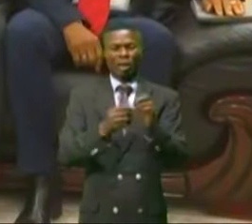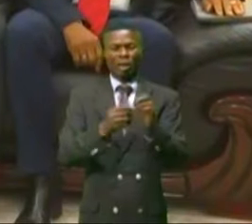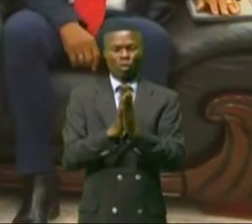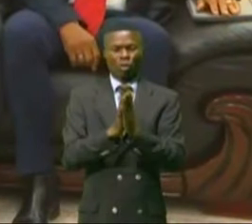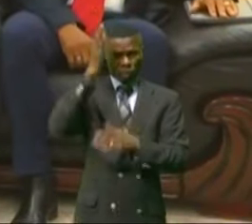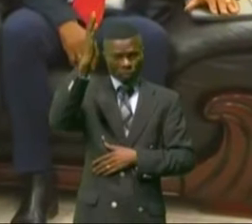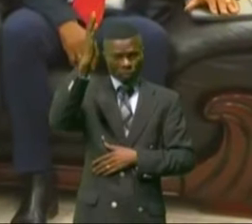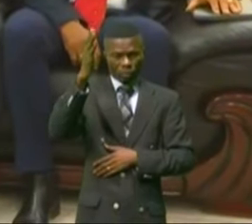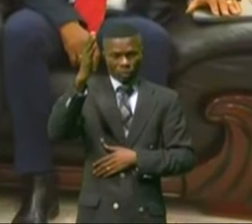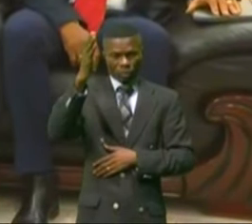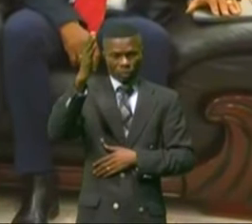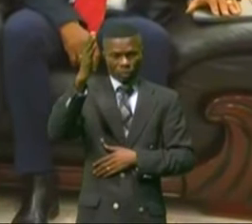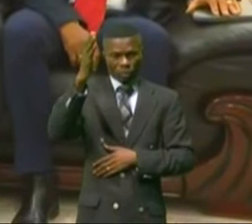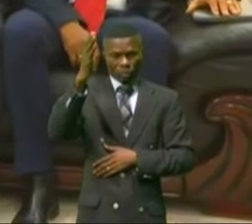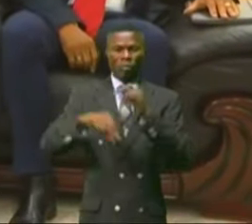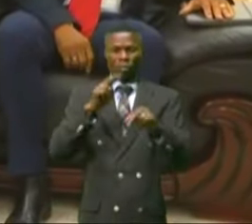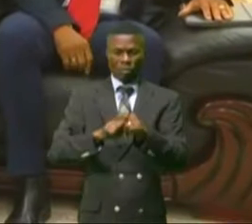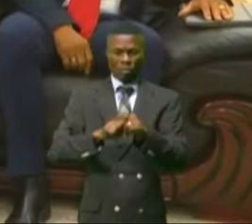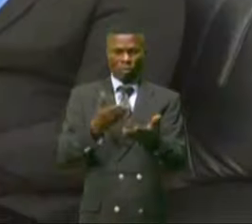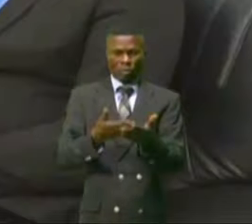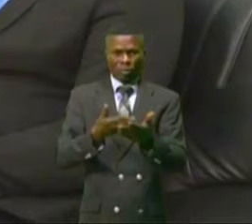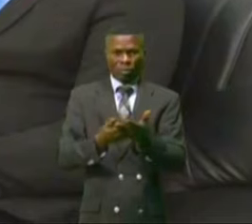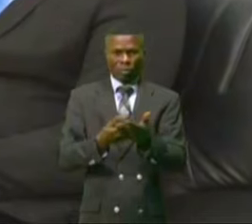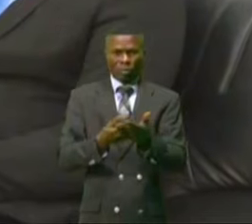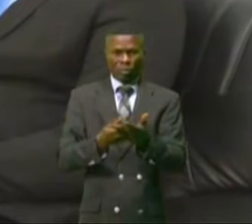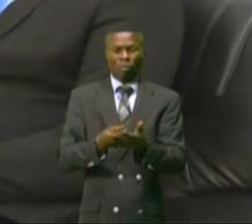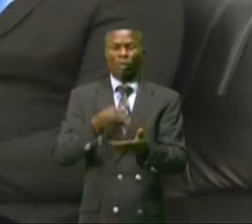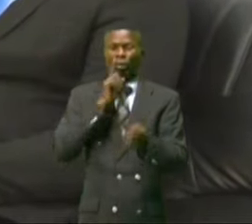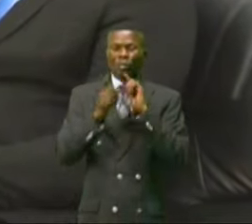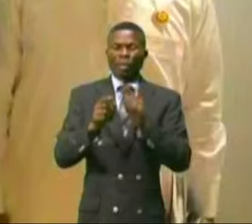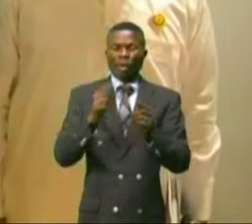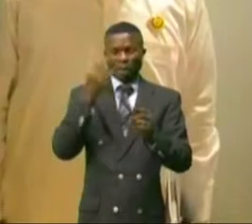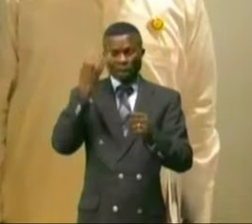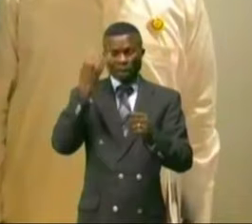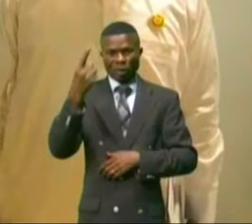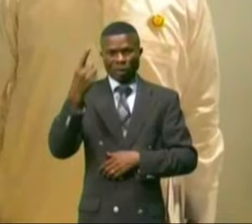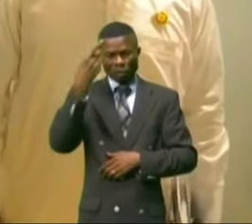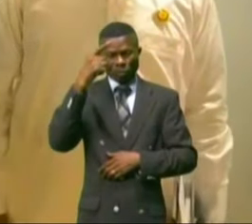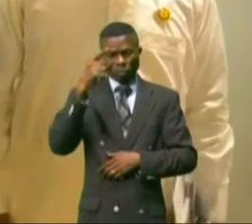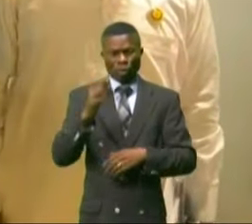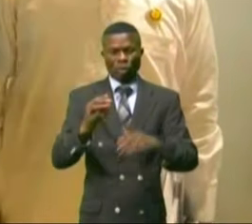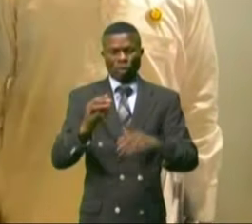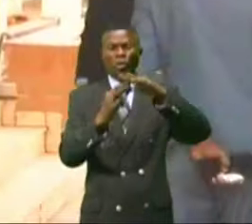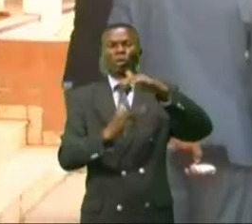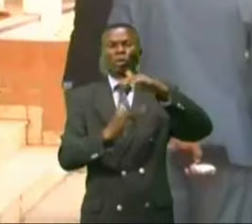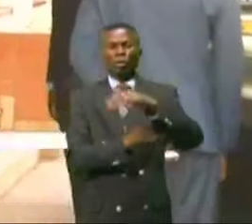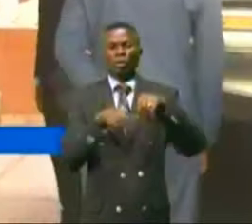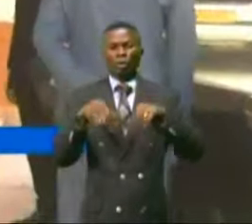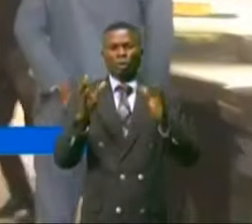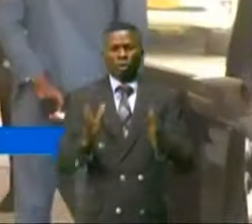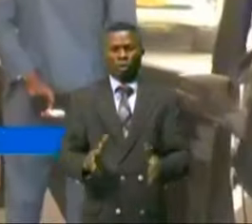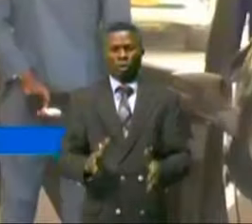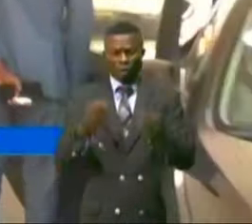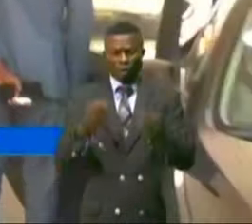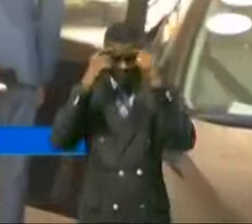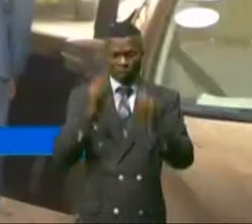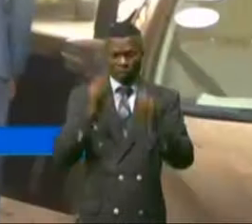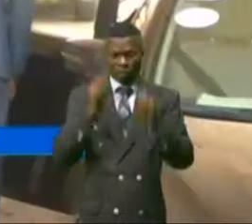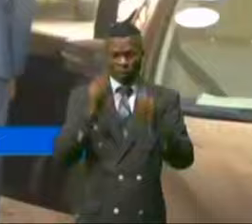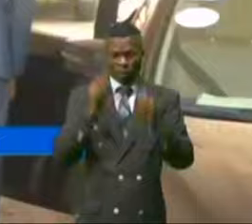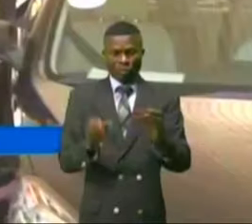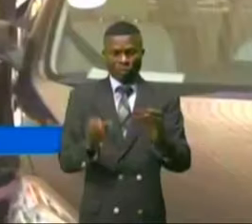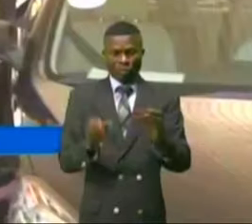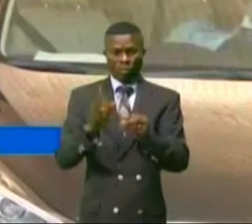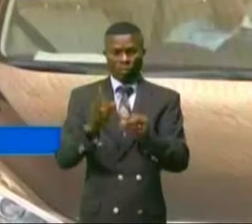députés du Conseil national de transition est d'allier leurs langues par rapport à la médiation congolais. Les conclusions de la table ronde